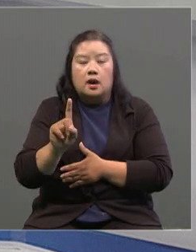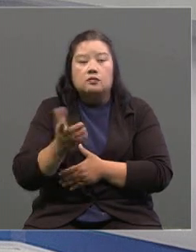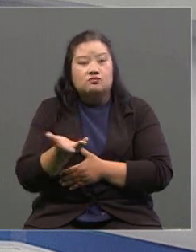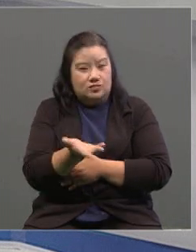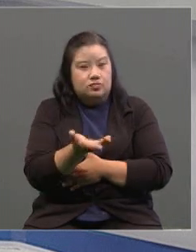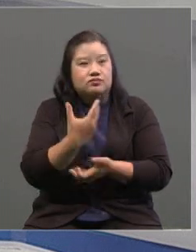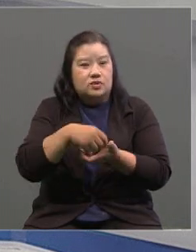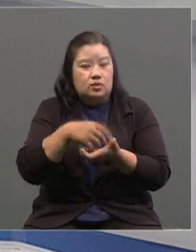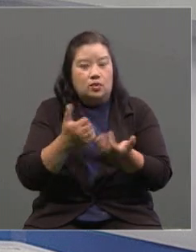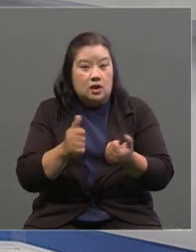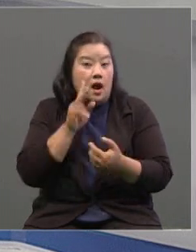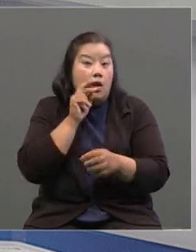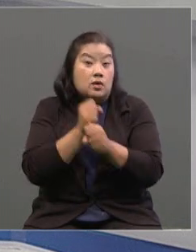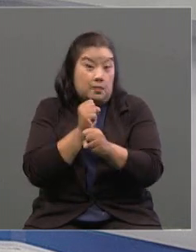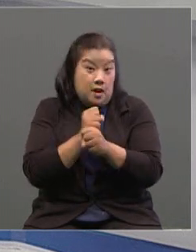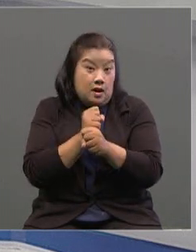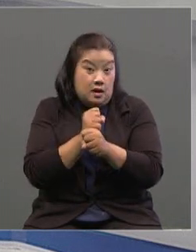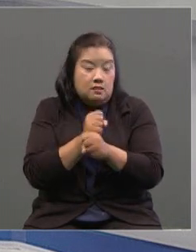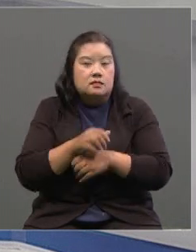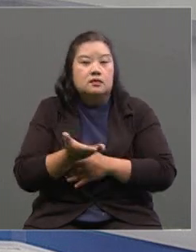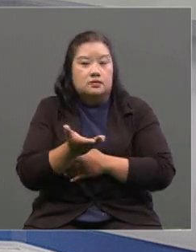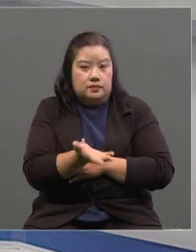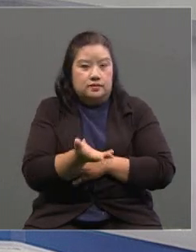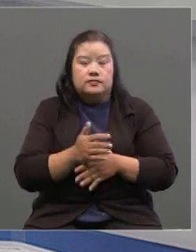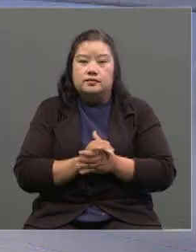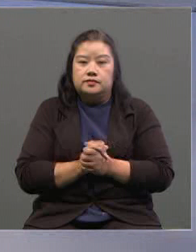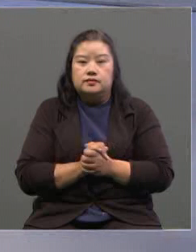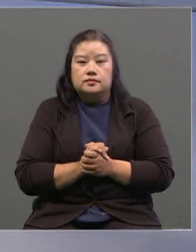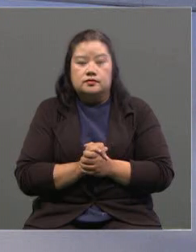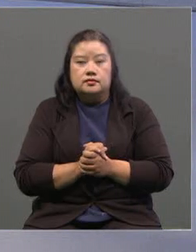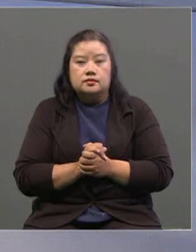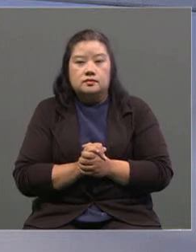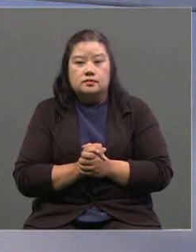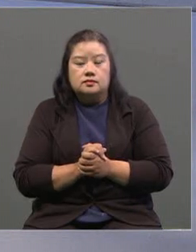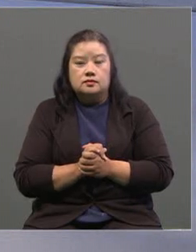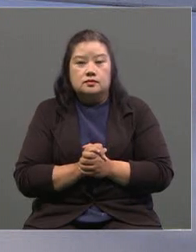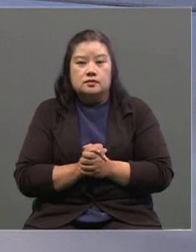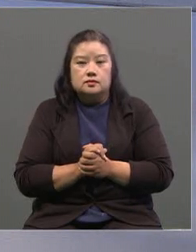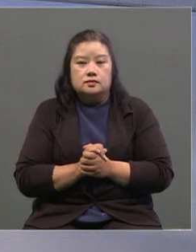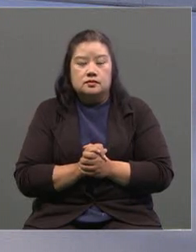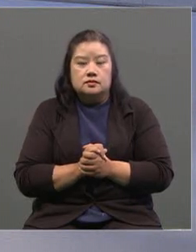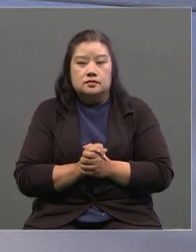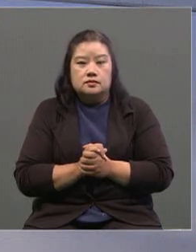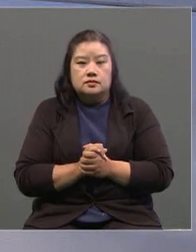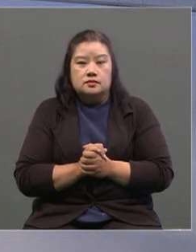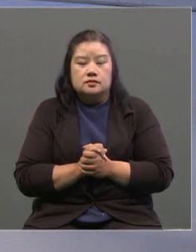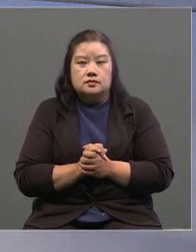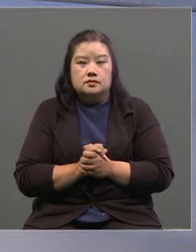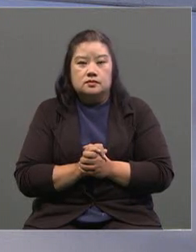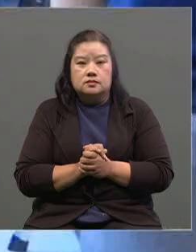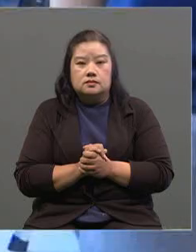ราไปติดตามกันกับผู้สื่อข่าวของเราคุณภัทรพรมาลโสอยู่ที่นั่นแล้วครับเชิญครับคุณภัทรพรครับ